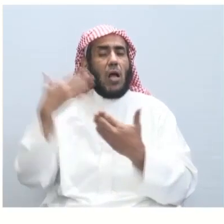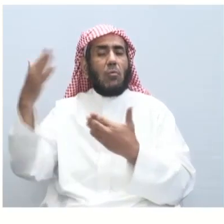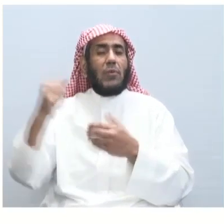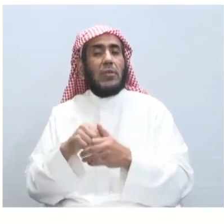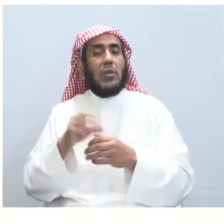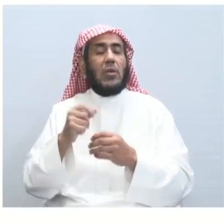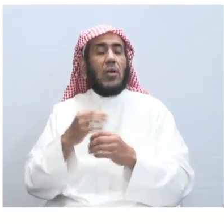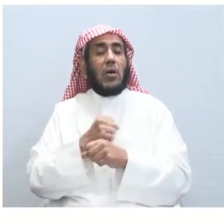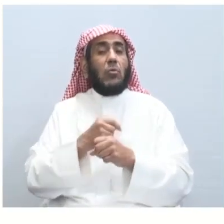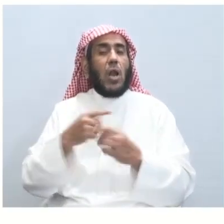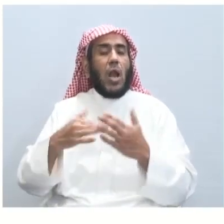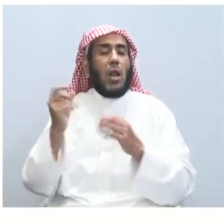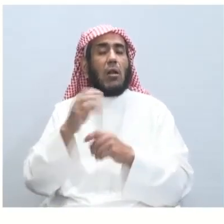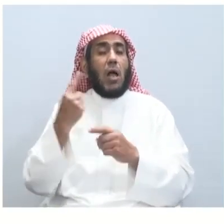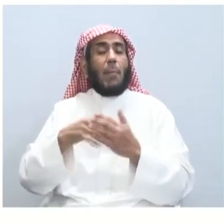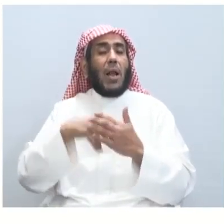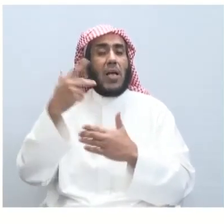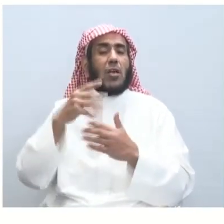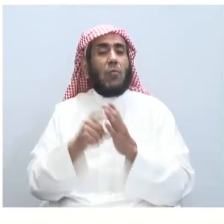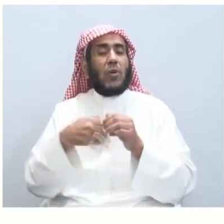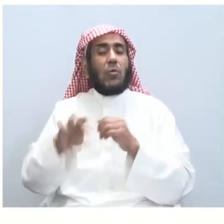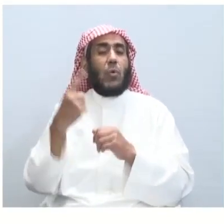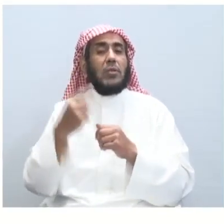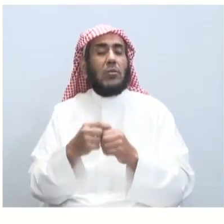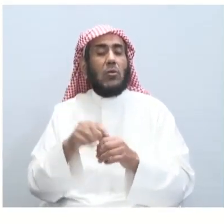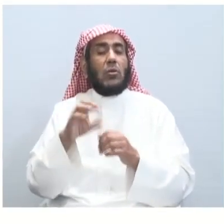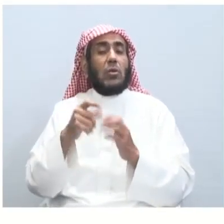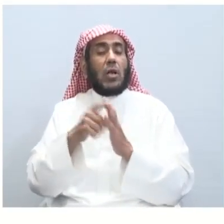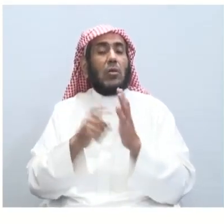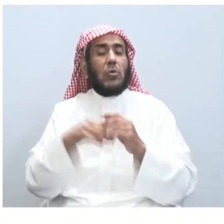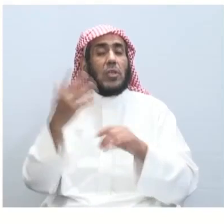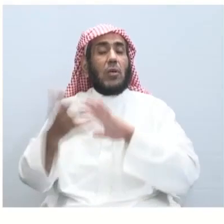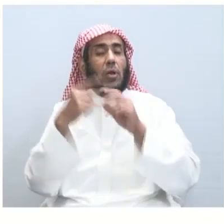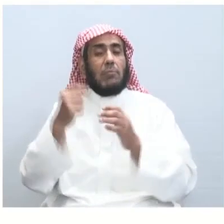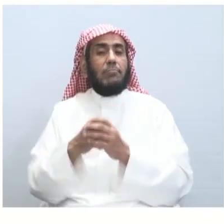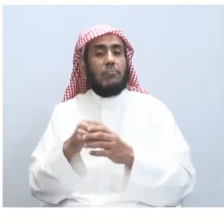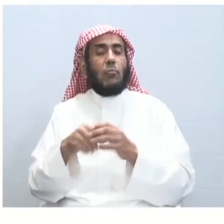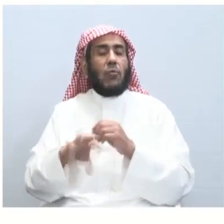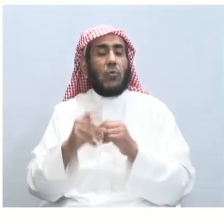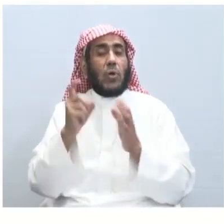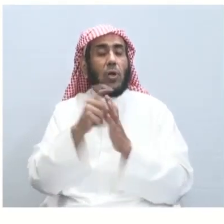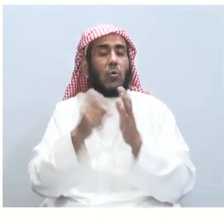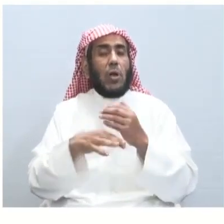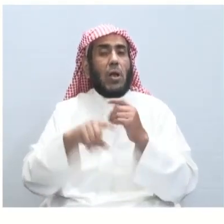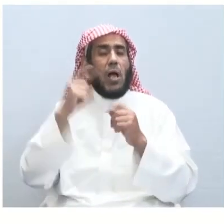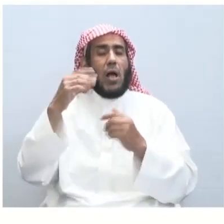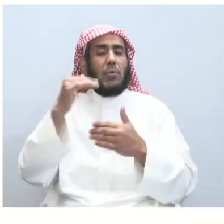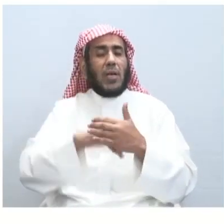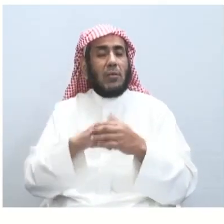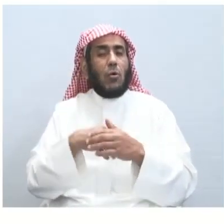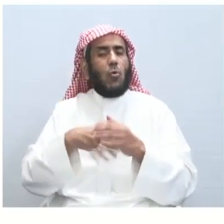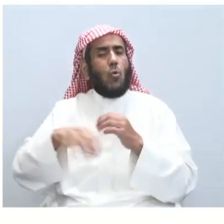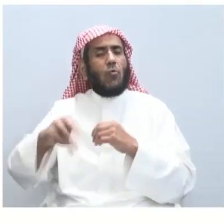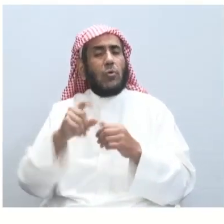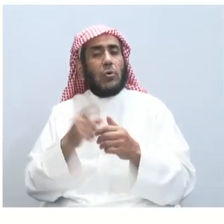القانون العام الخارجي وذكرنا له فرع واحد هو القانون الدولي العام وفروع القانون العام الداخلي له